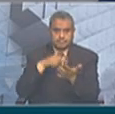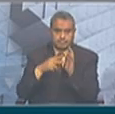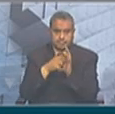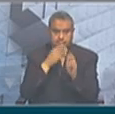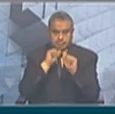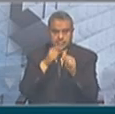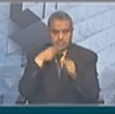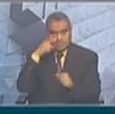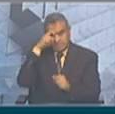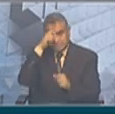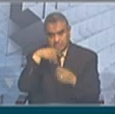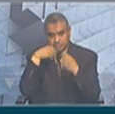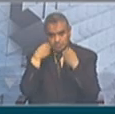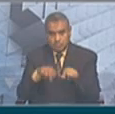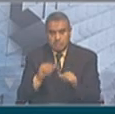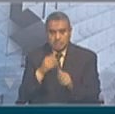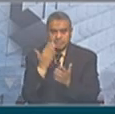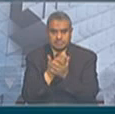ما يلزم.